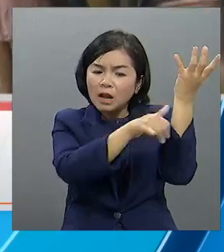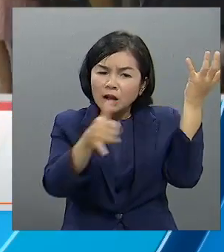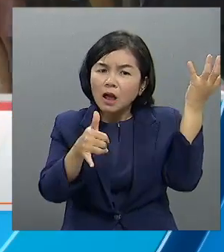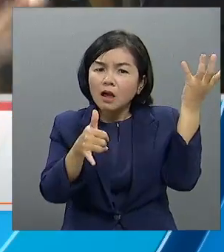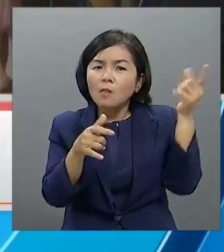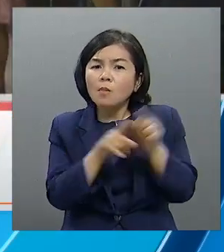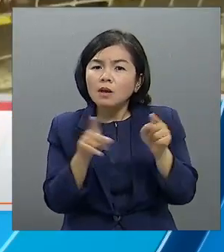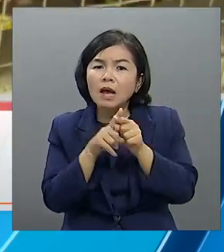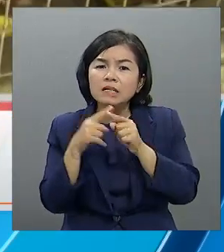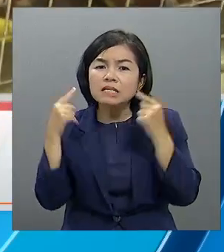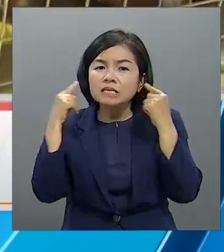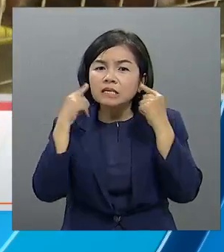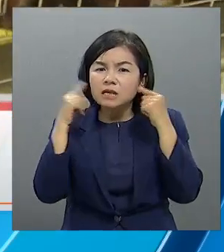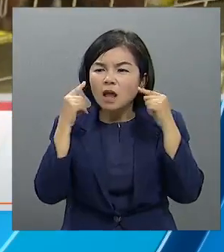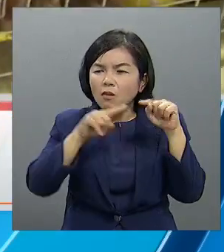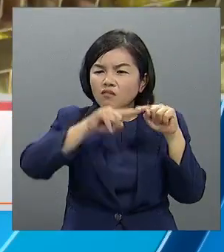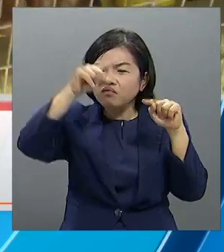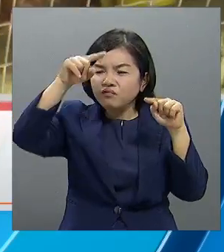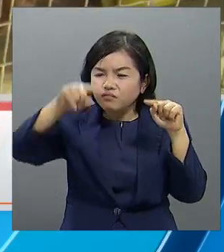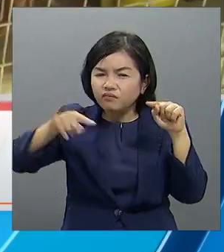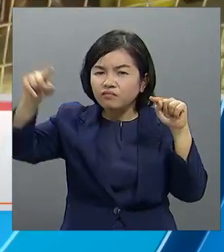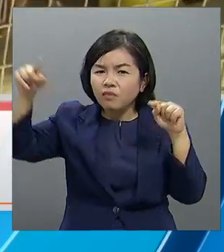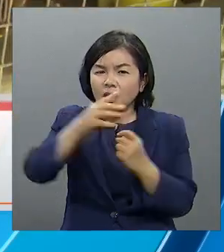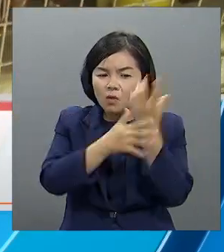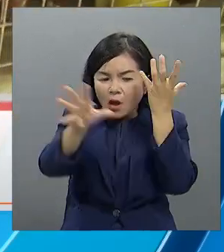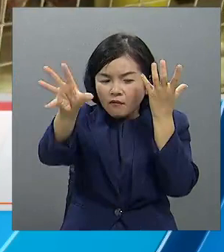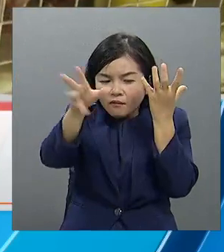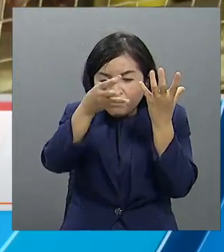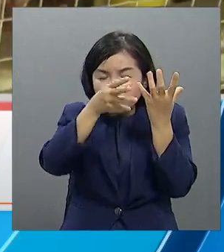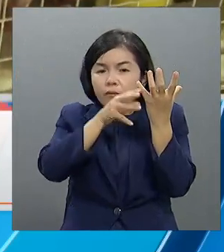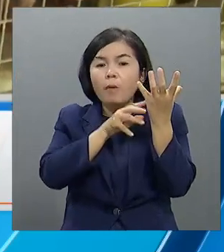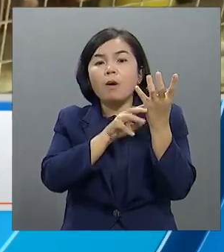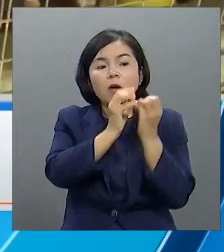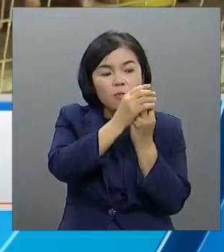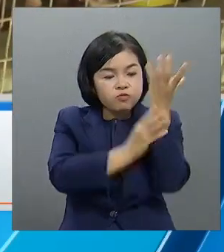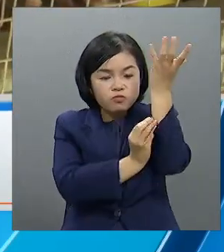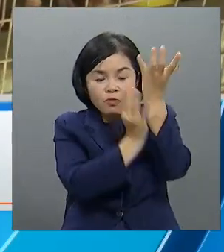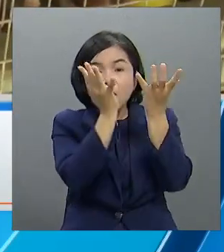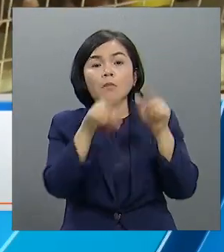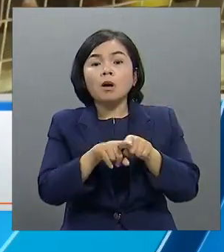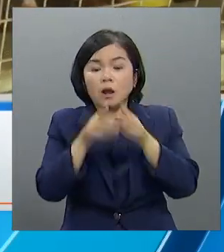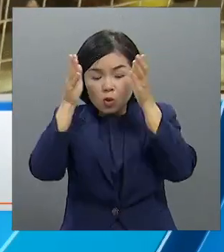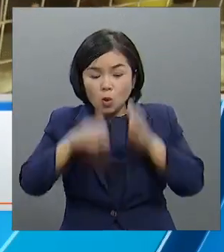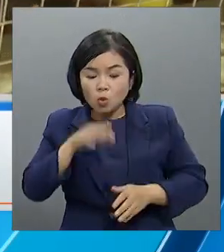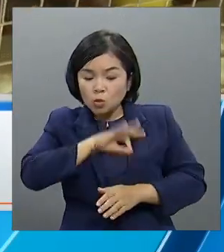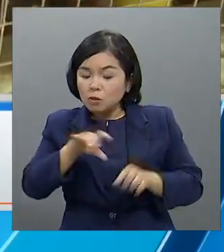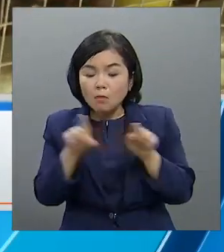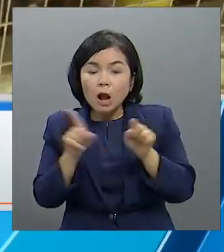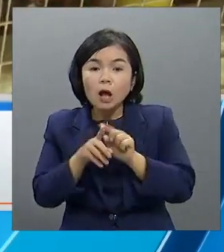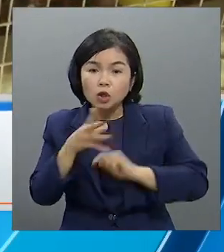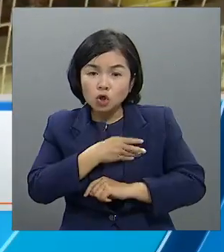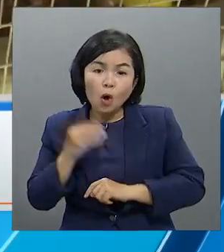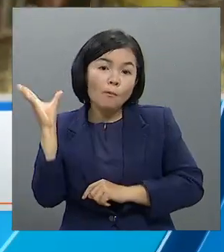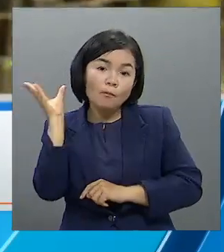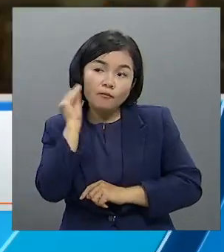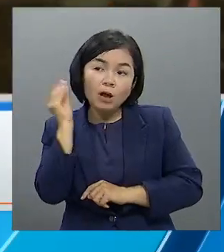าคลื่นเสียงอะไรบางอย่างที่ทำให้แบบฟังแล้วรู้สึกสบายคือเรายังชอบฟังเพลงเลยสัตว์กับต้นไม้ก็อาจจะชอบเหมือนกันเน า ะ ใช่ไม่งั้นก็ต้องล